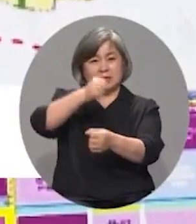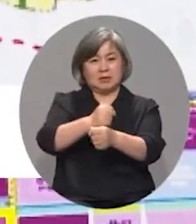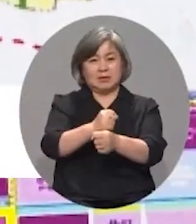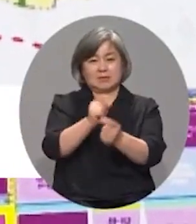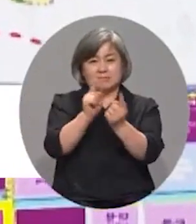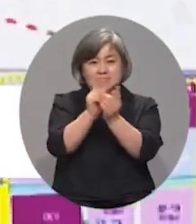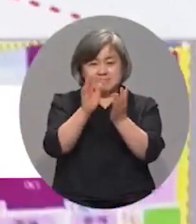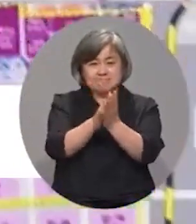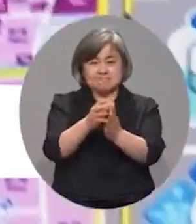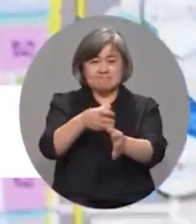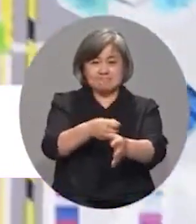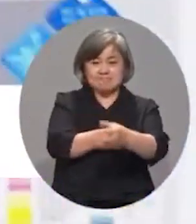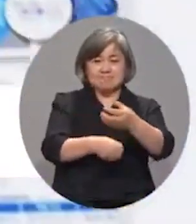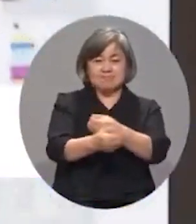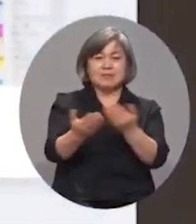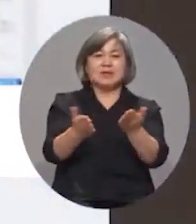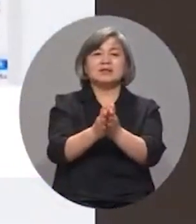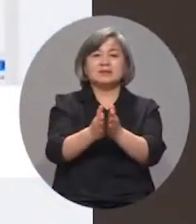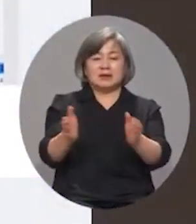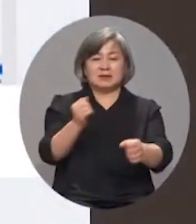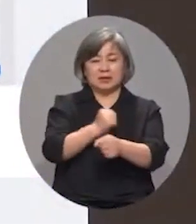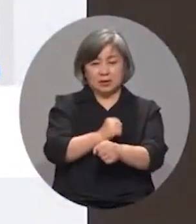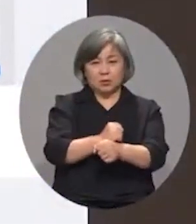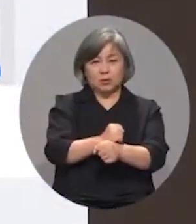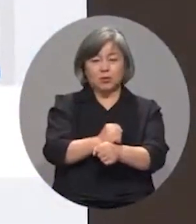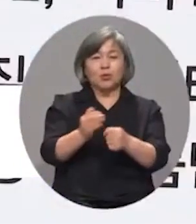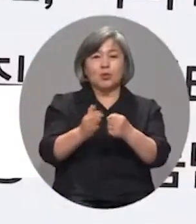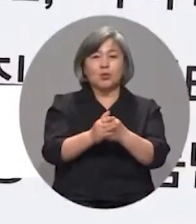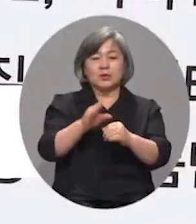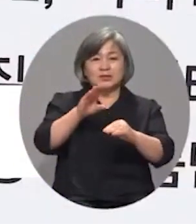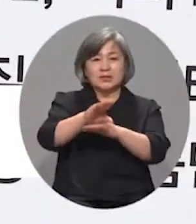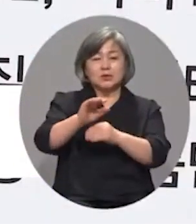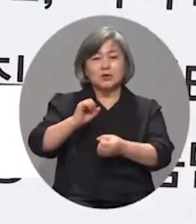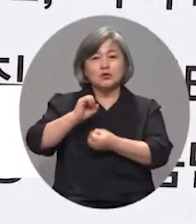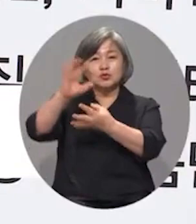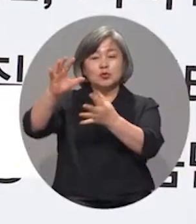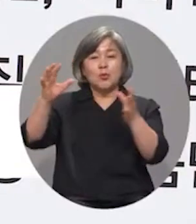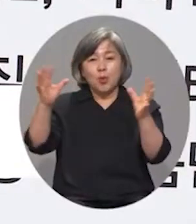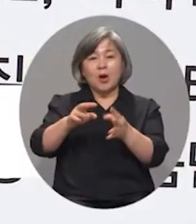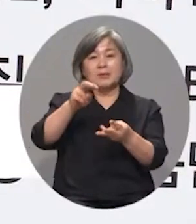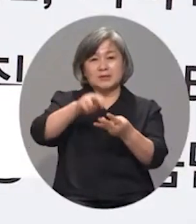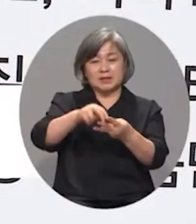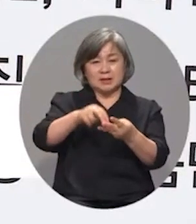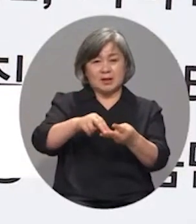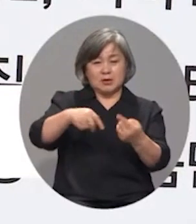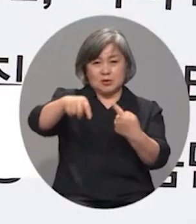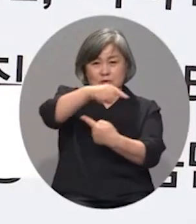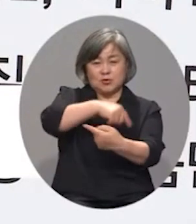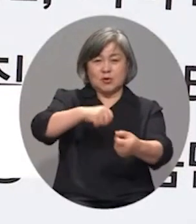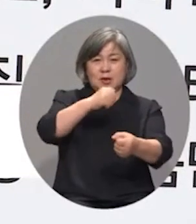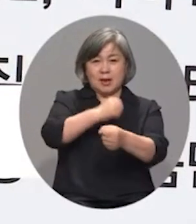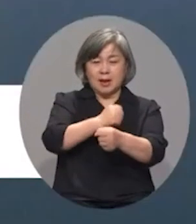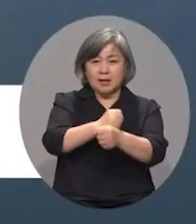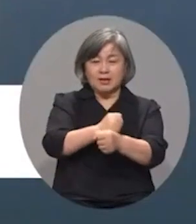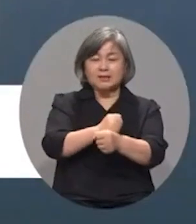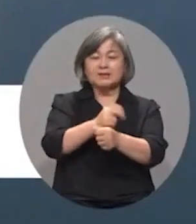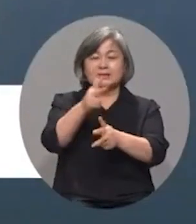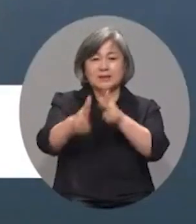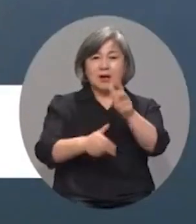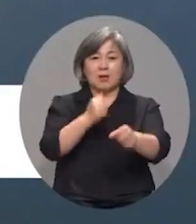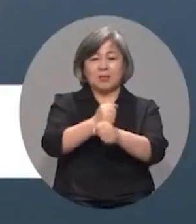사업에 착수 하겠다고 밝혔습니다 새만금 자동차 수출 복합 센터는 산업 위기 대응 지역 팔려 프로젝트 사업으로